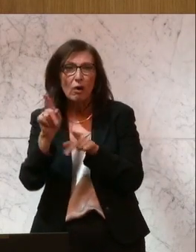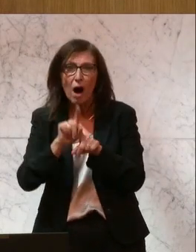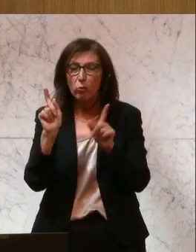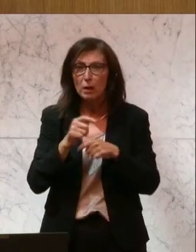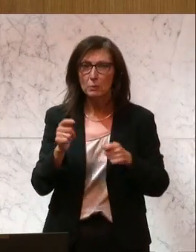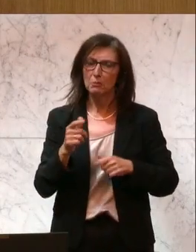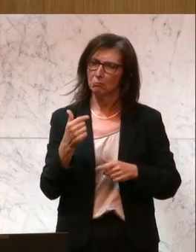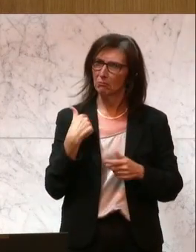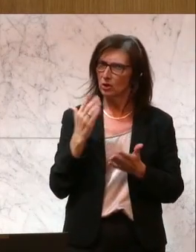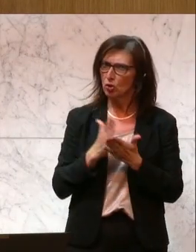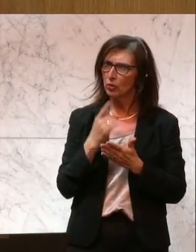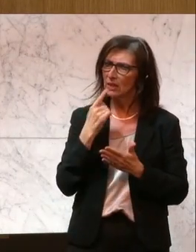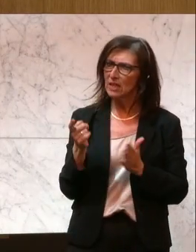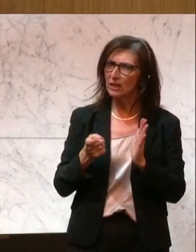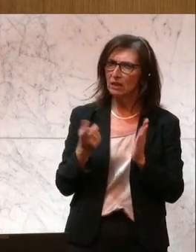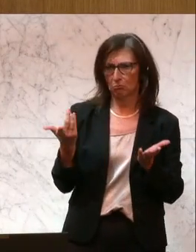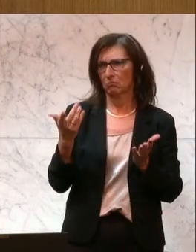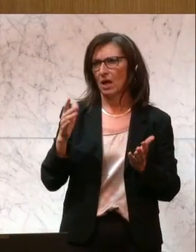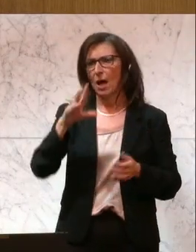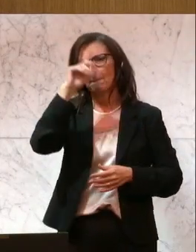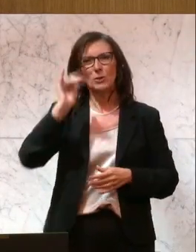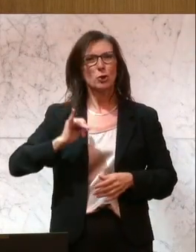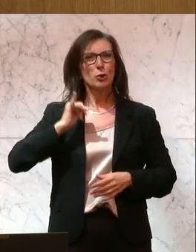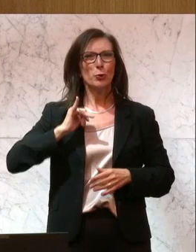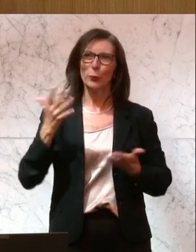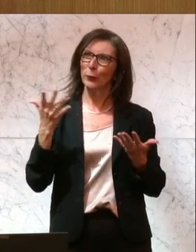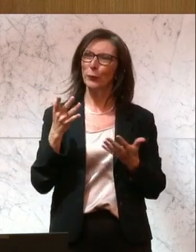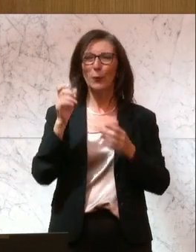ist eigentlich der Anspruch, wenn man als junger Mensch sagt, ich möchte